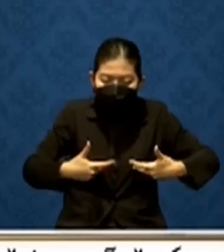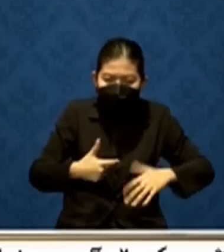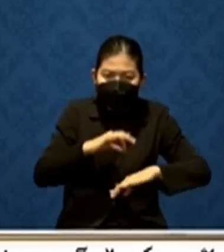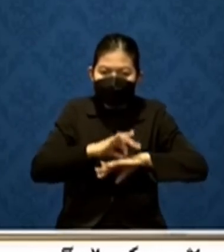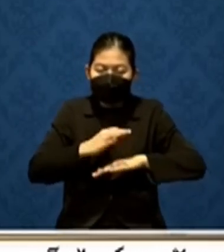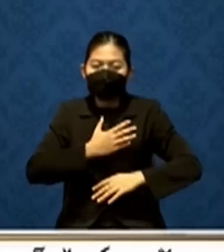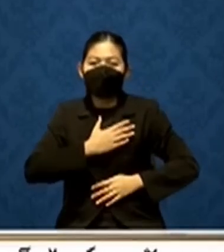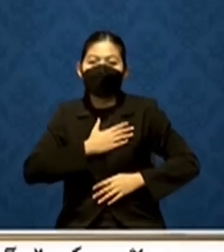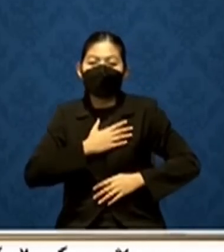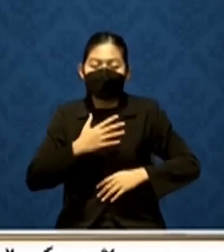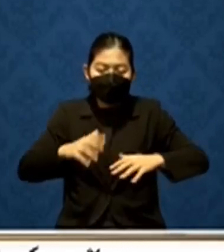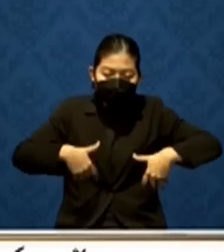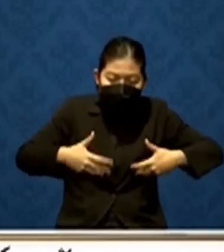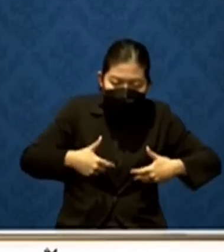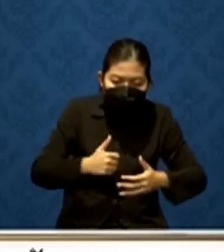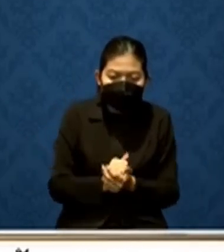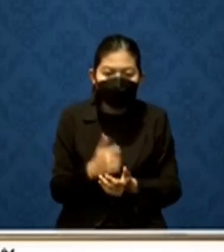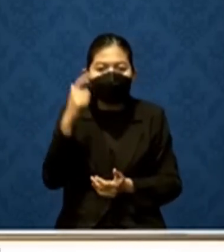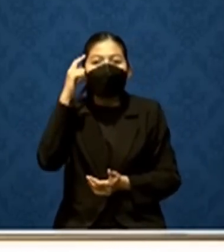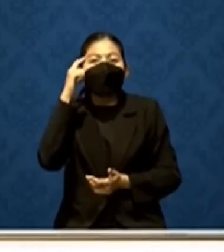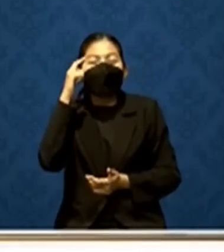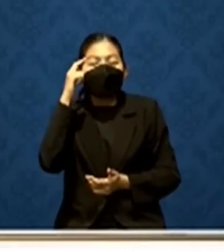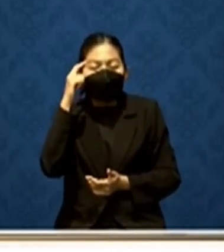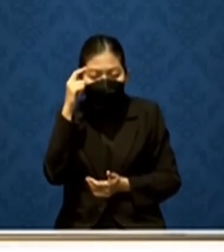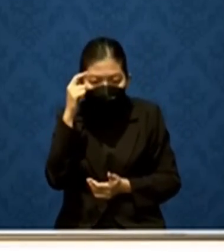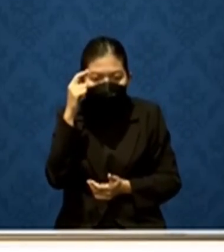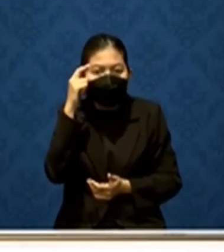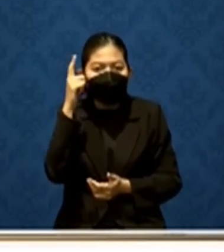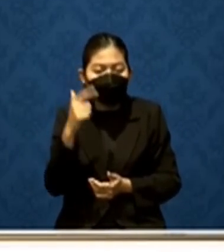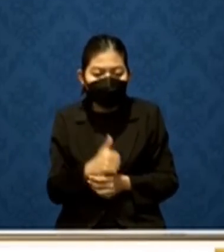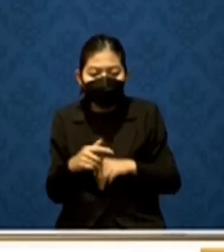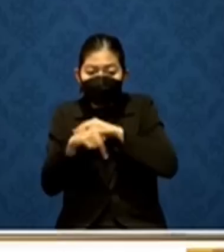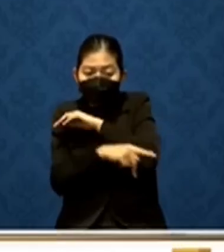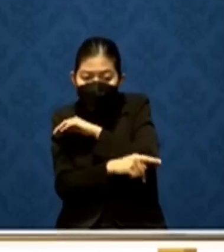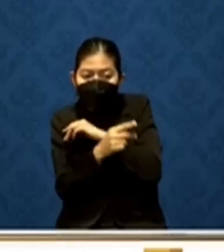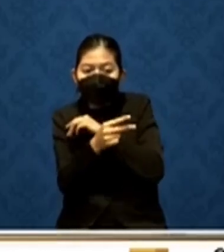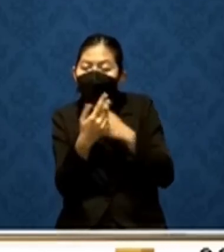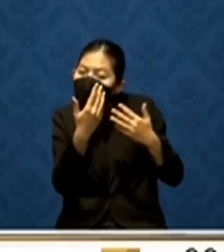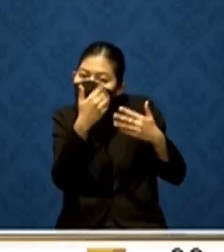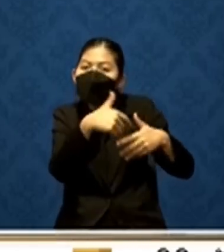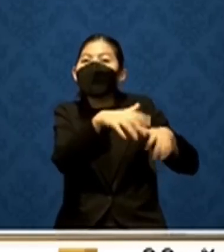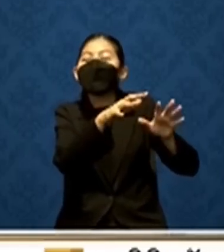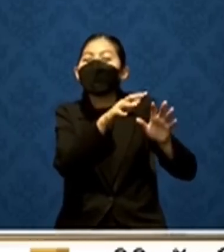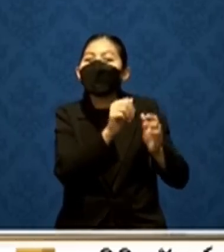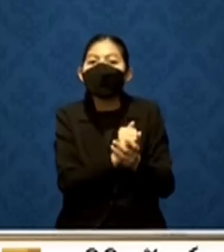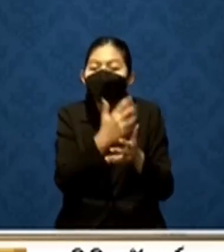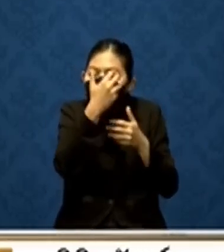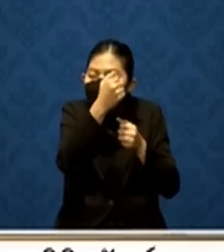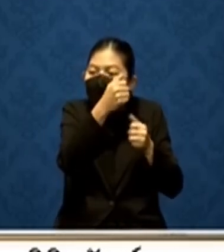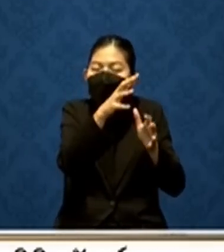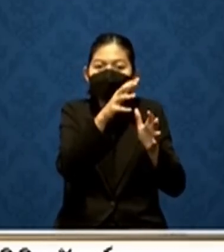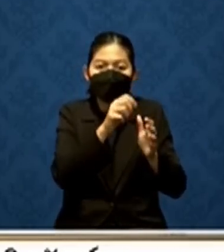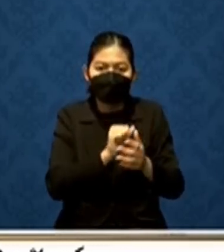ที่รู้เห็นเป็นใจปล่อยปะละเลยให้มีการทุจริตและแสวงหาประโยชน์โดยมิชอบ